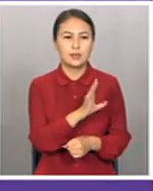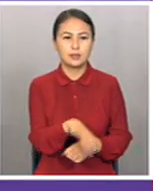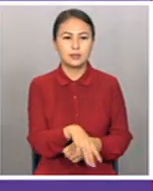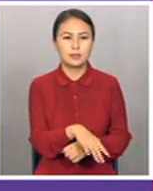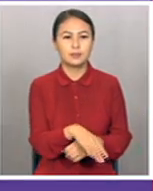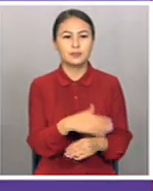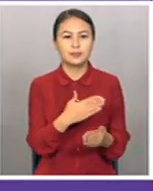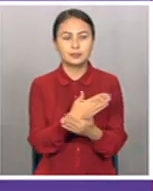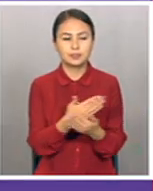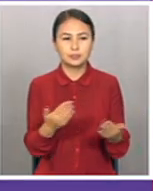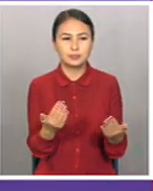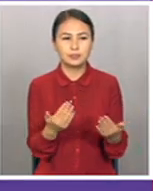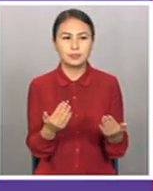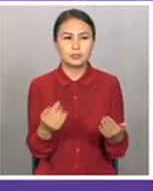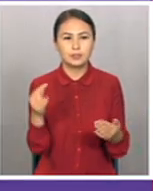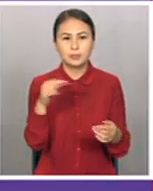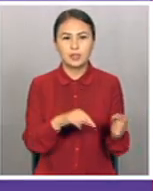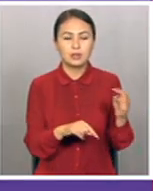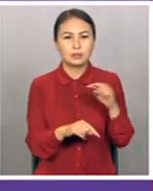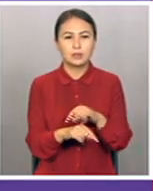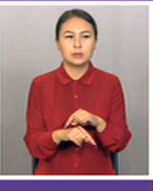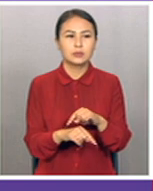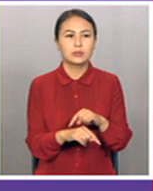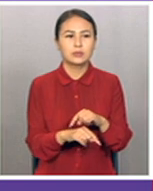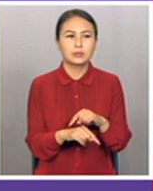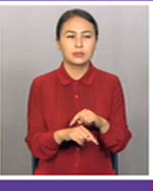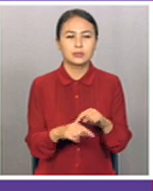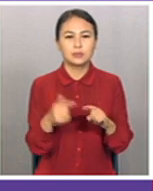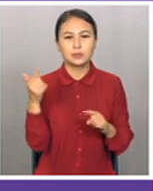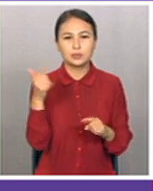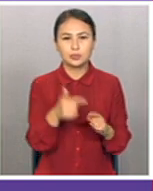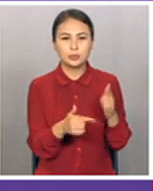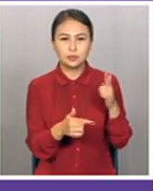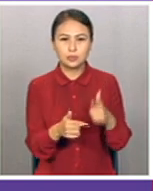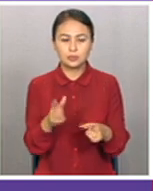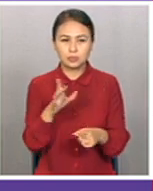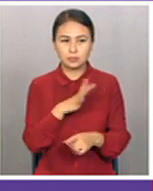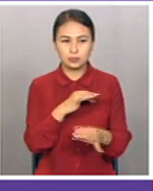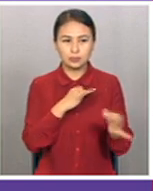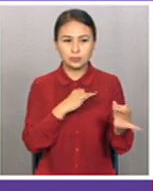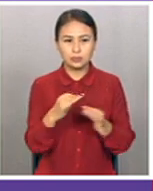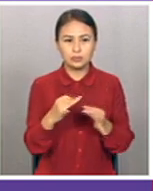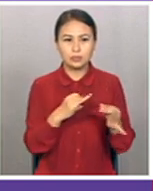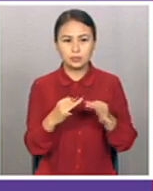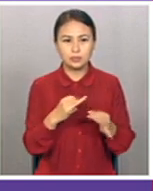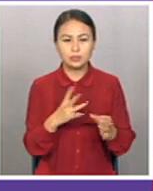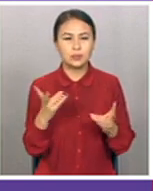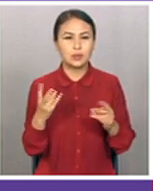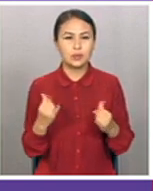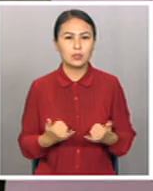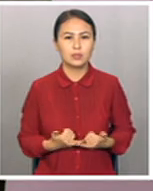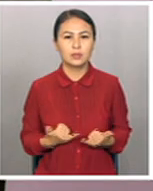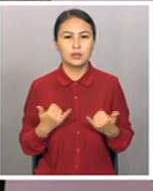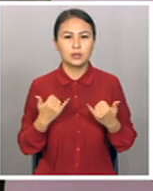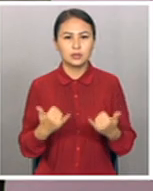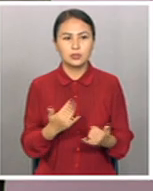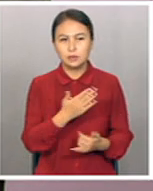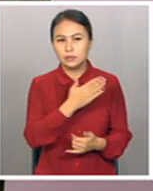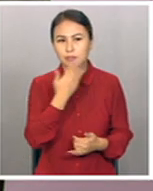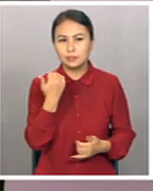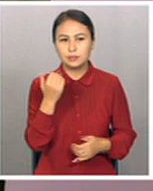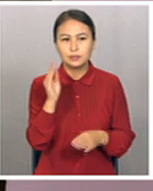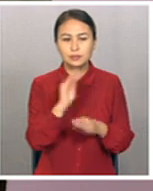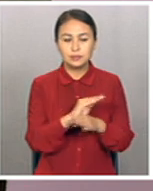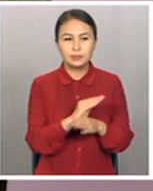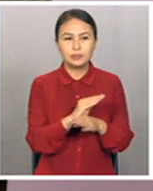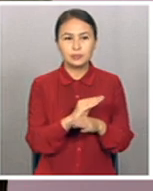Олар бір-біріне дөрек сөздер айтты. Бір-бірін сыйламады. Олай болса